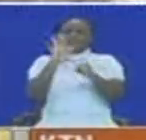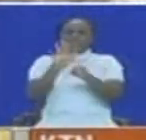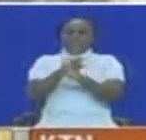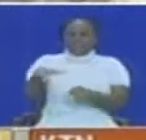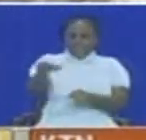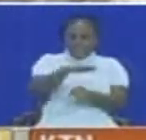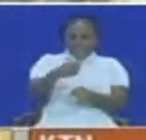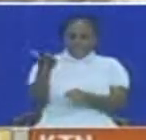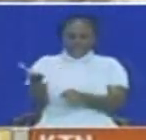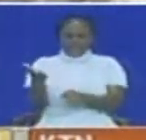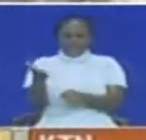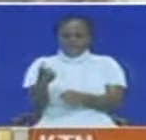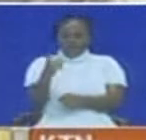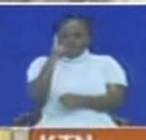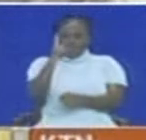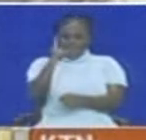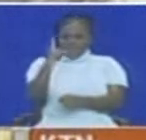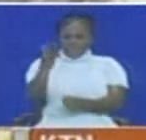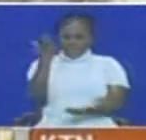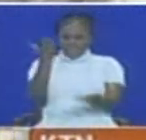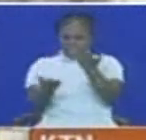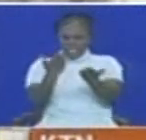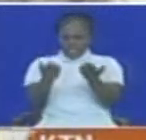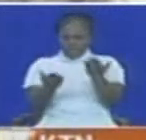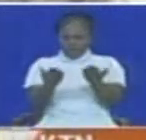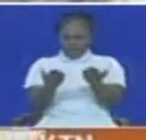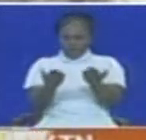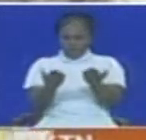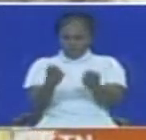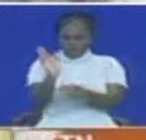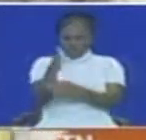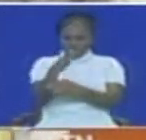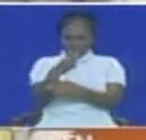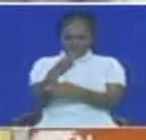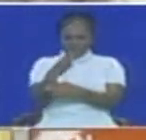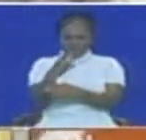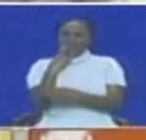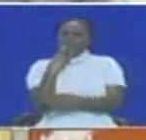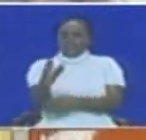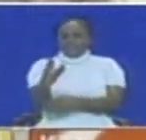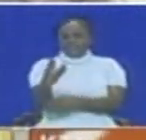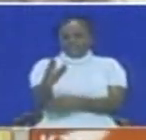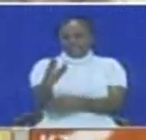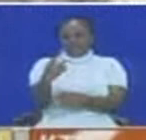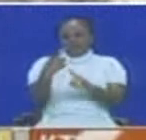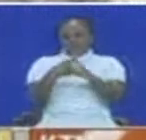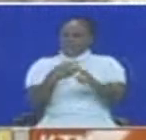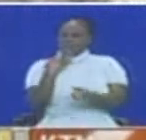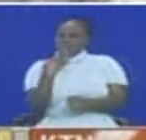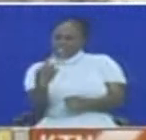hili. Kilo moja ya samaki tuseme ni shilingi kama 400. Kutoka 300